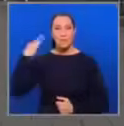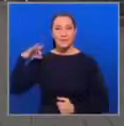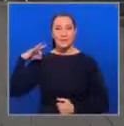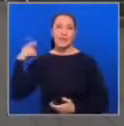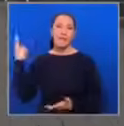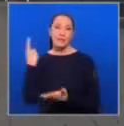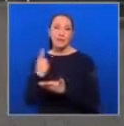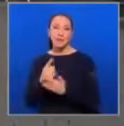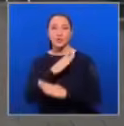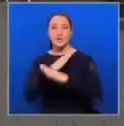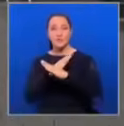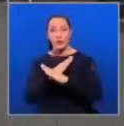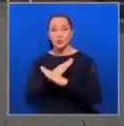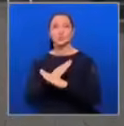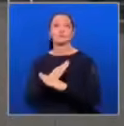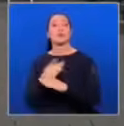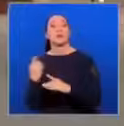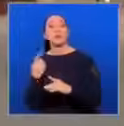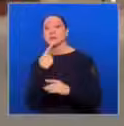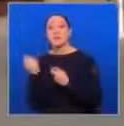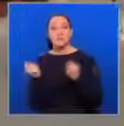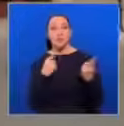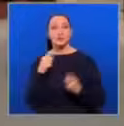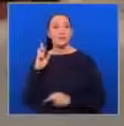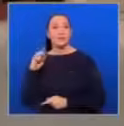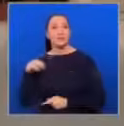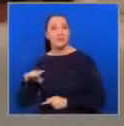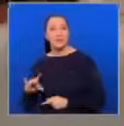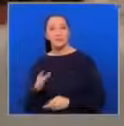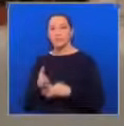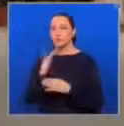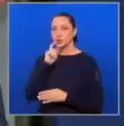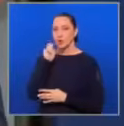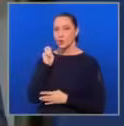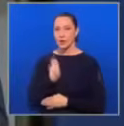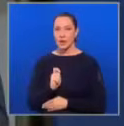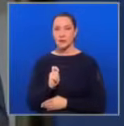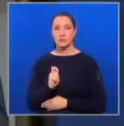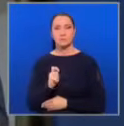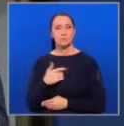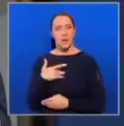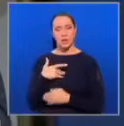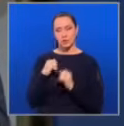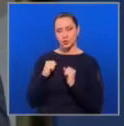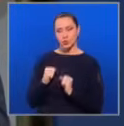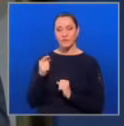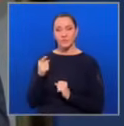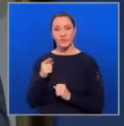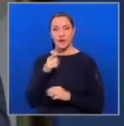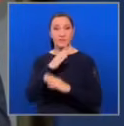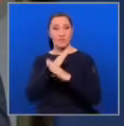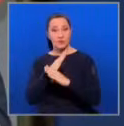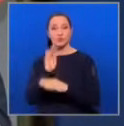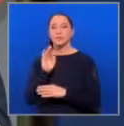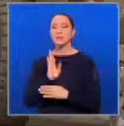президентът наложи вето върху изпращането на три в помощ на украйна аз очаквам това вето да бъде